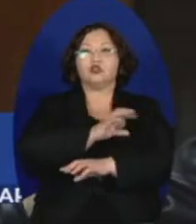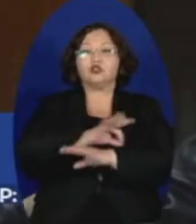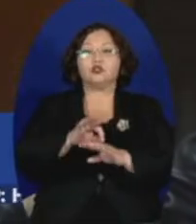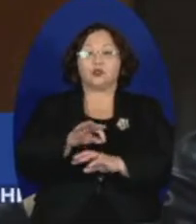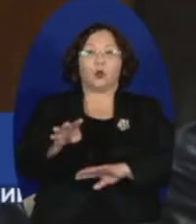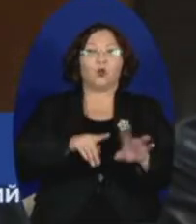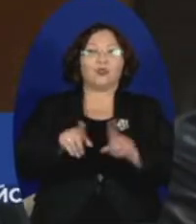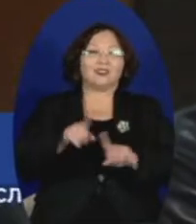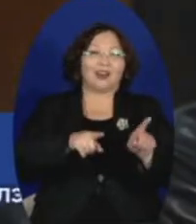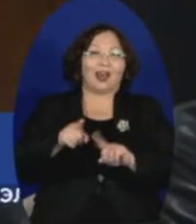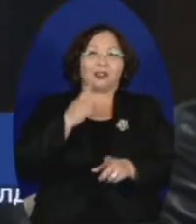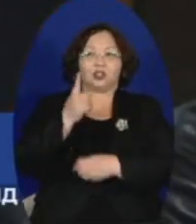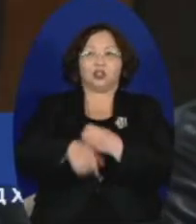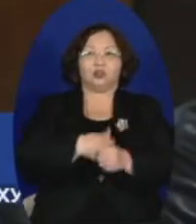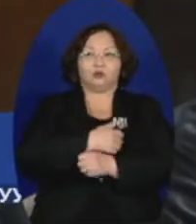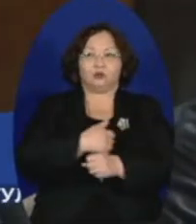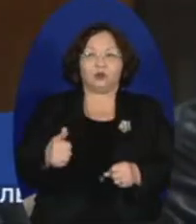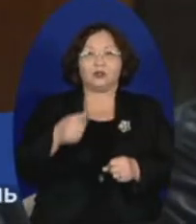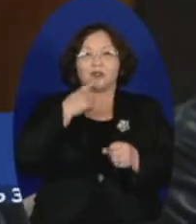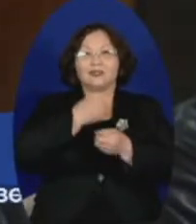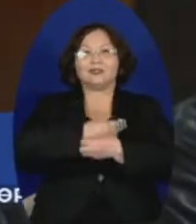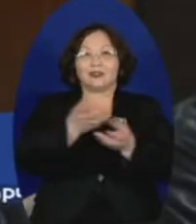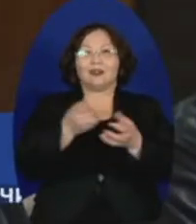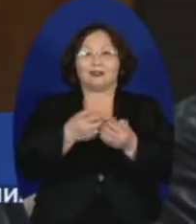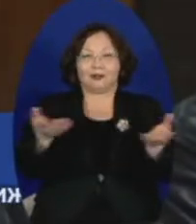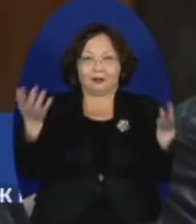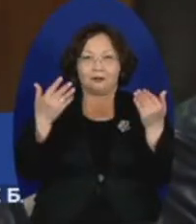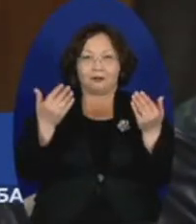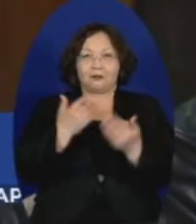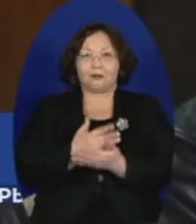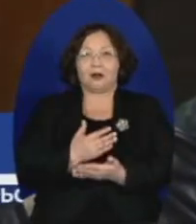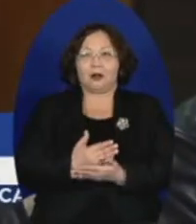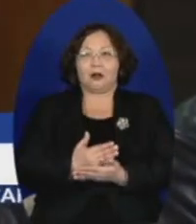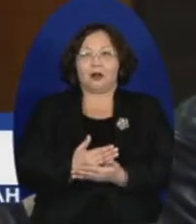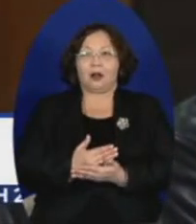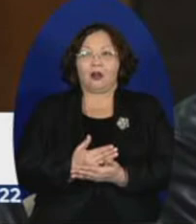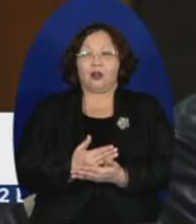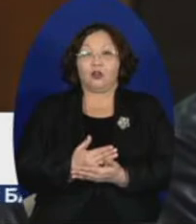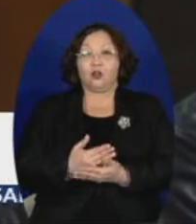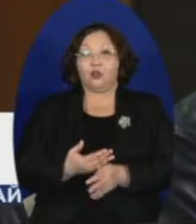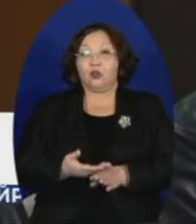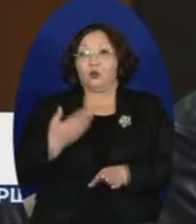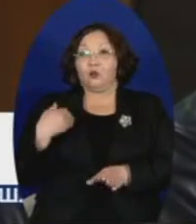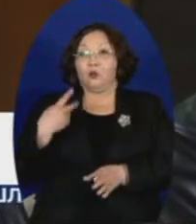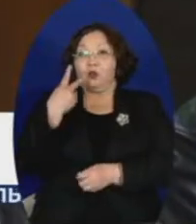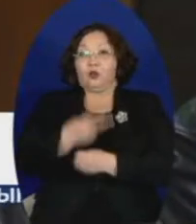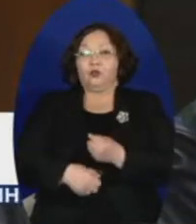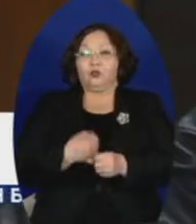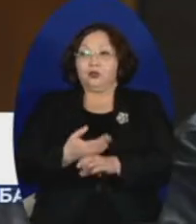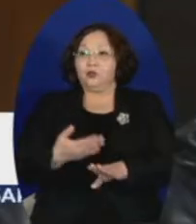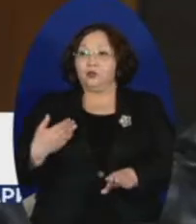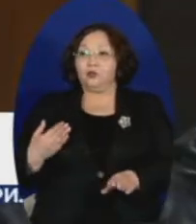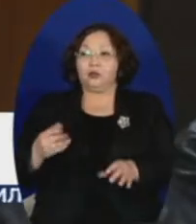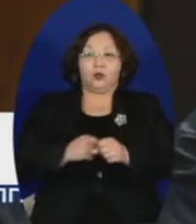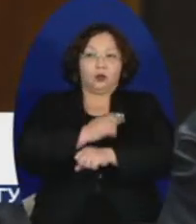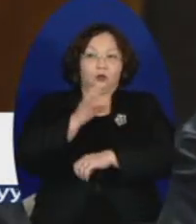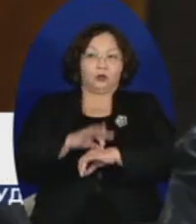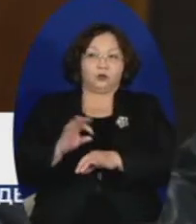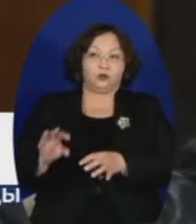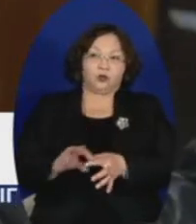Эрдэнэ бол жил бүр одоо зарлагддгийн. Тэгээ энэ жил юу төрөөчийн 2 жил болохдоо нөгөө цар тахлаа